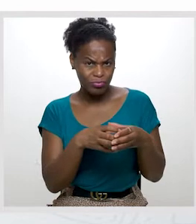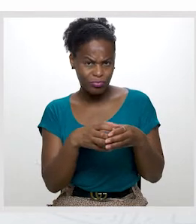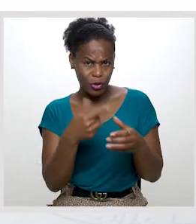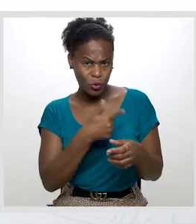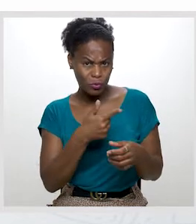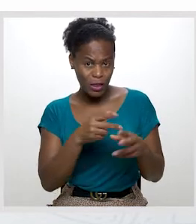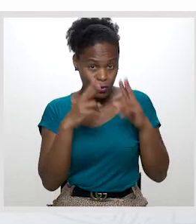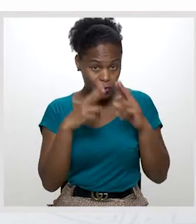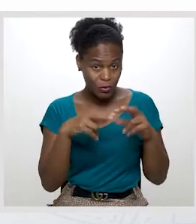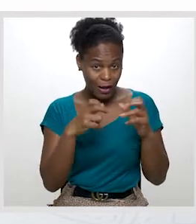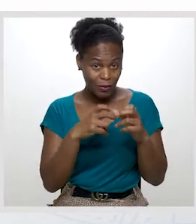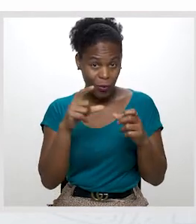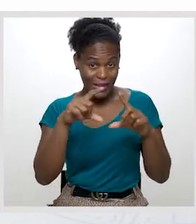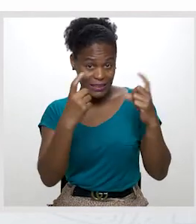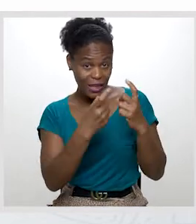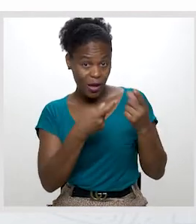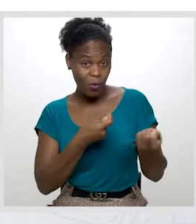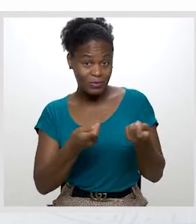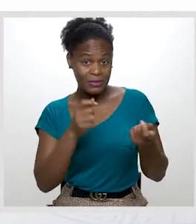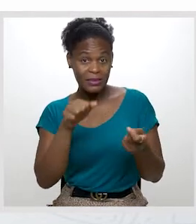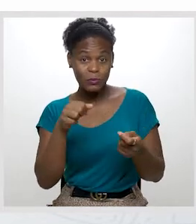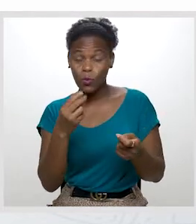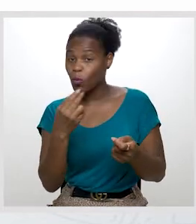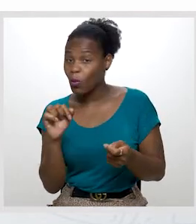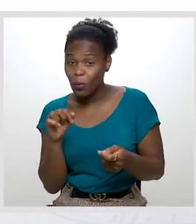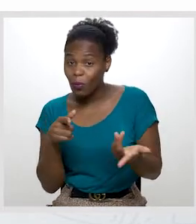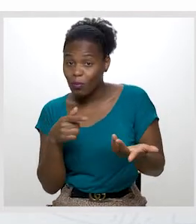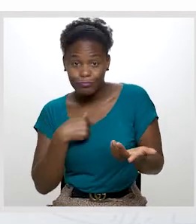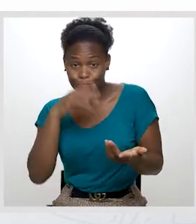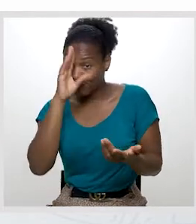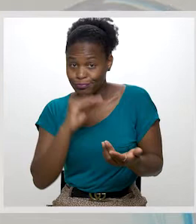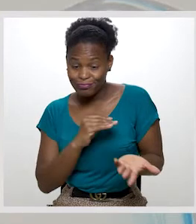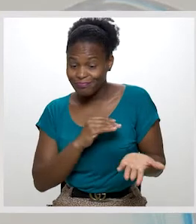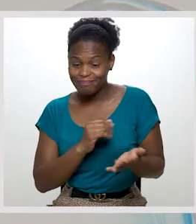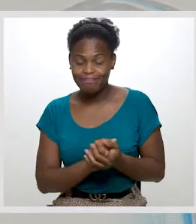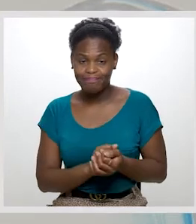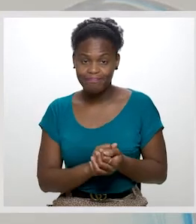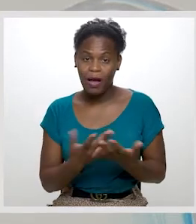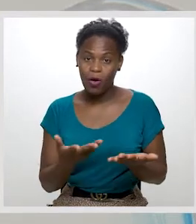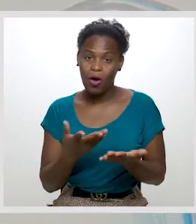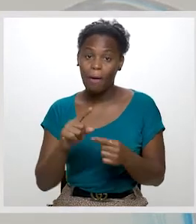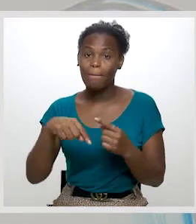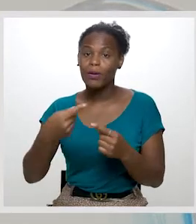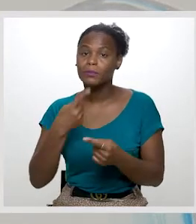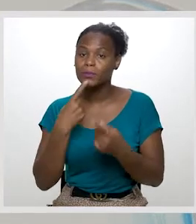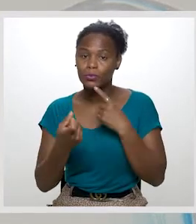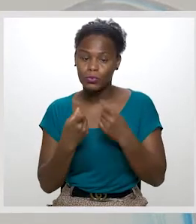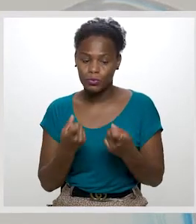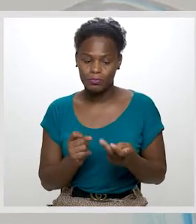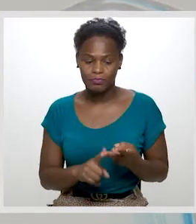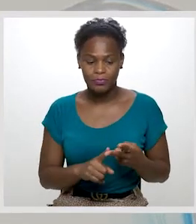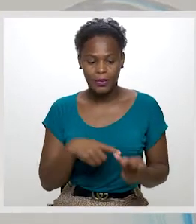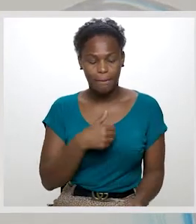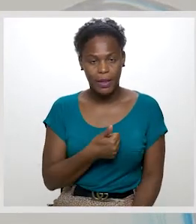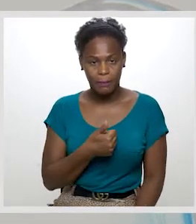existe-t-il des classes de découverte organisées par les lycées? Oui ou non? Je ne sais pas. On passe à la